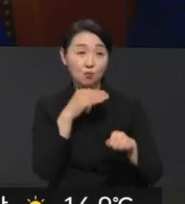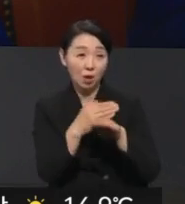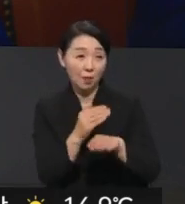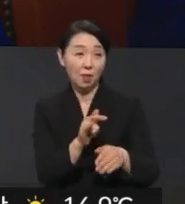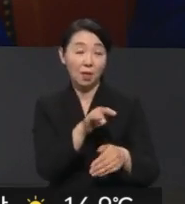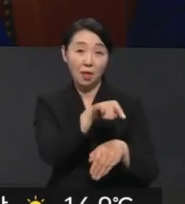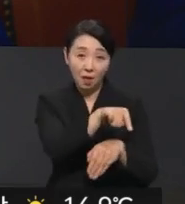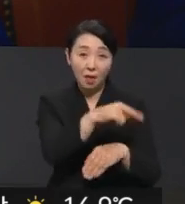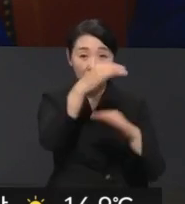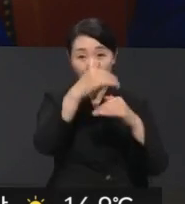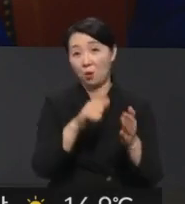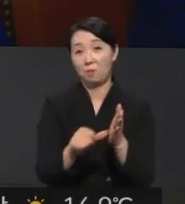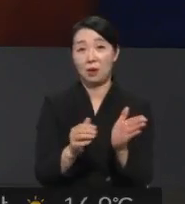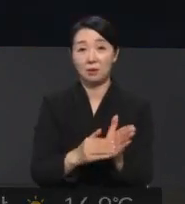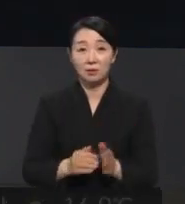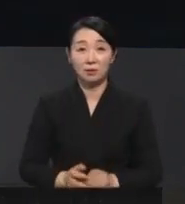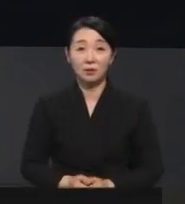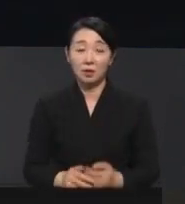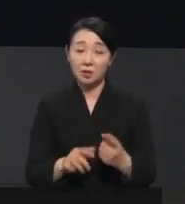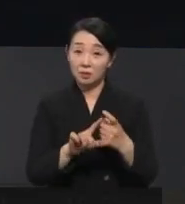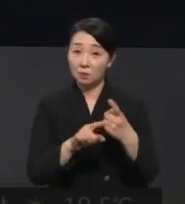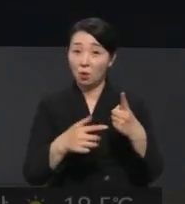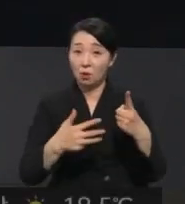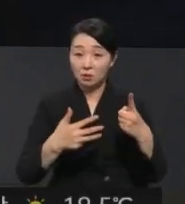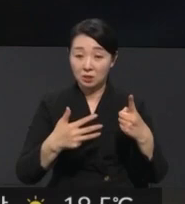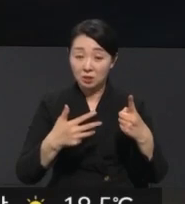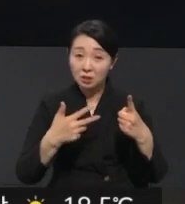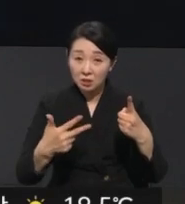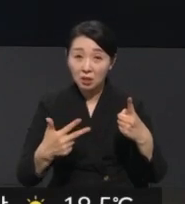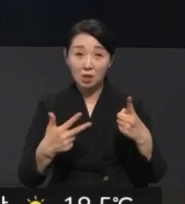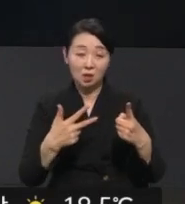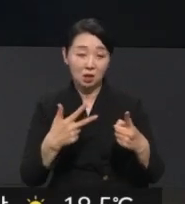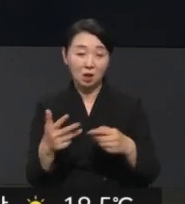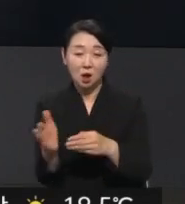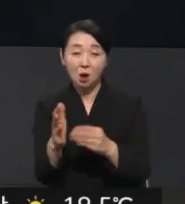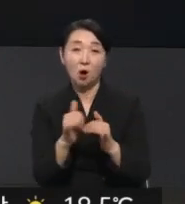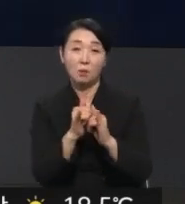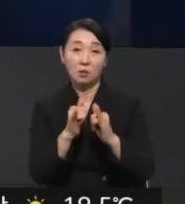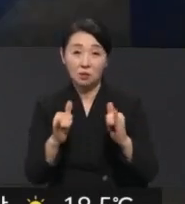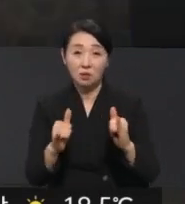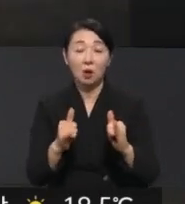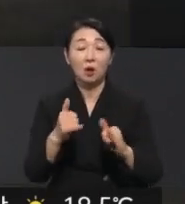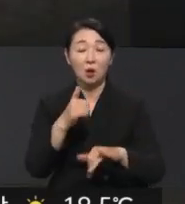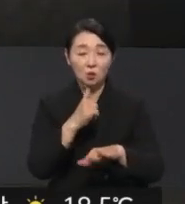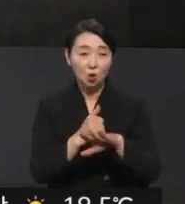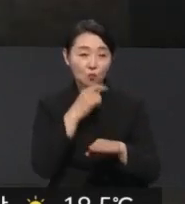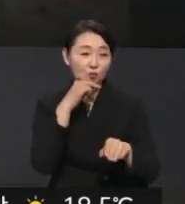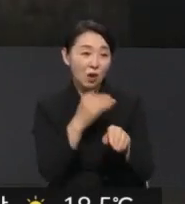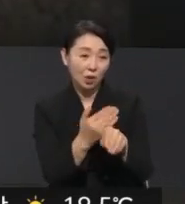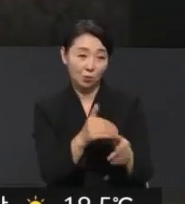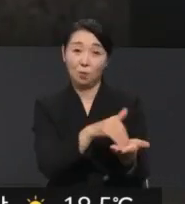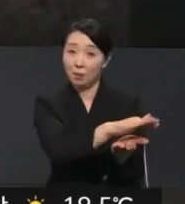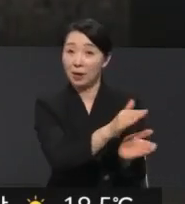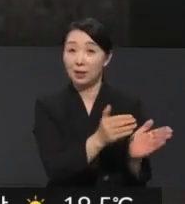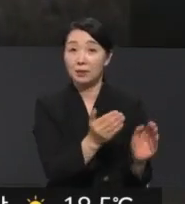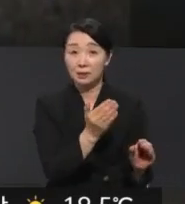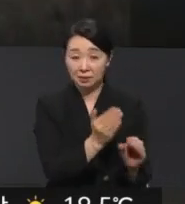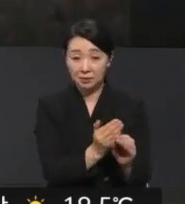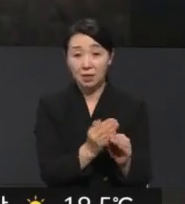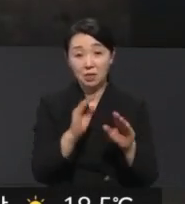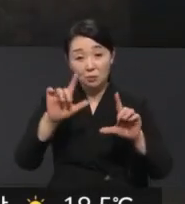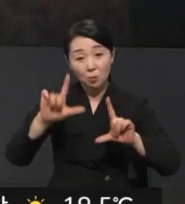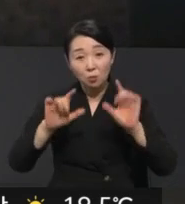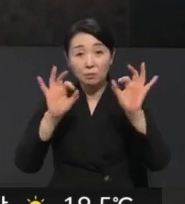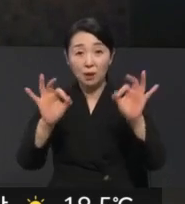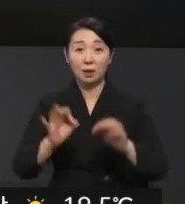내용은 사라집니다. 그리고 11월 7일 결국 어민들은 판문점을 통해 북송됐습니다. 이번 정부 들어서 그 모습이